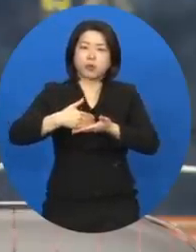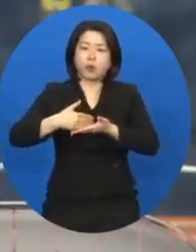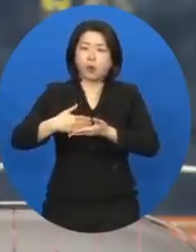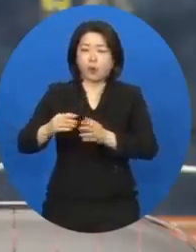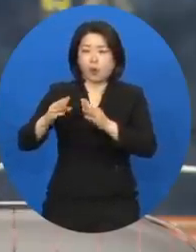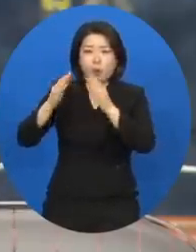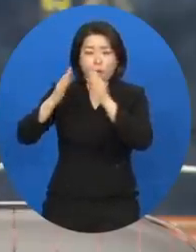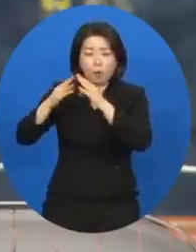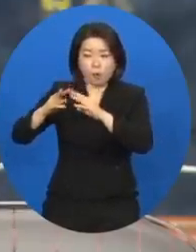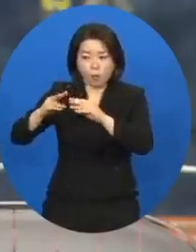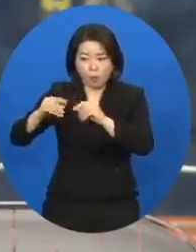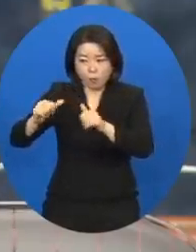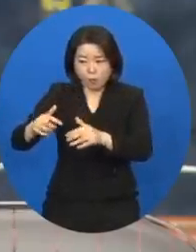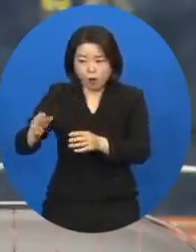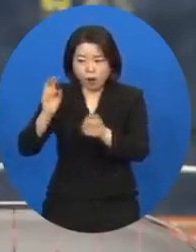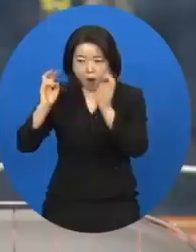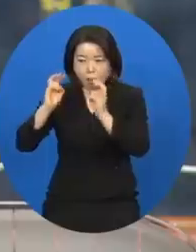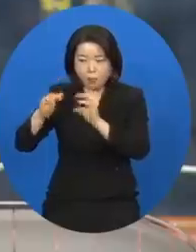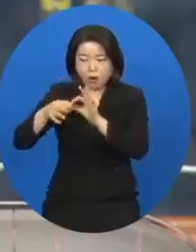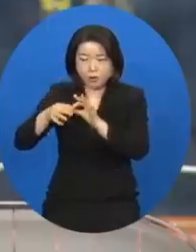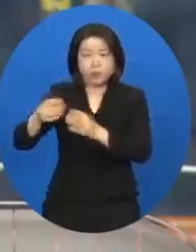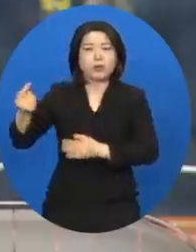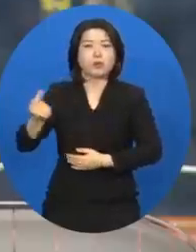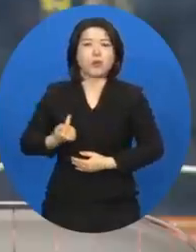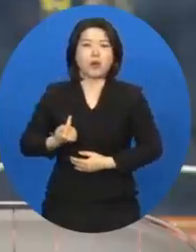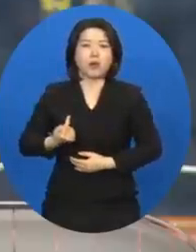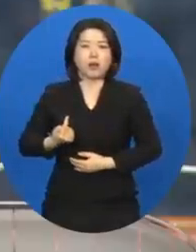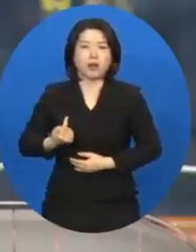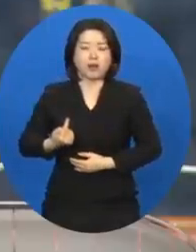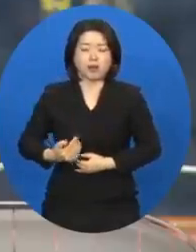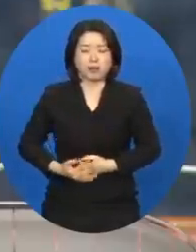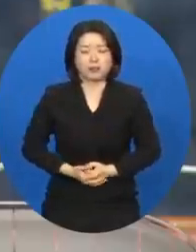업체 통해서 해왔을 정도였어요.